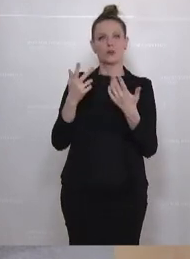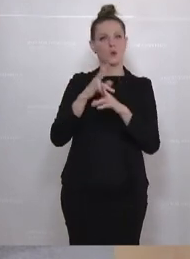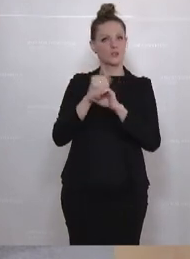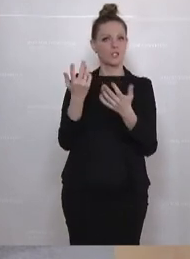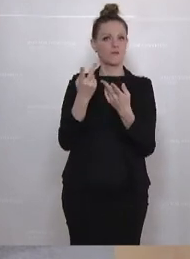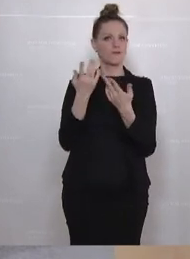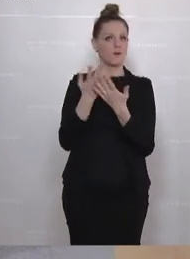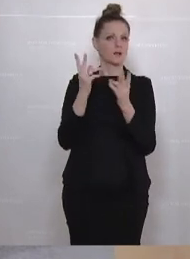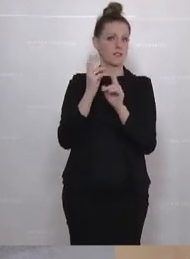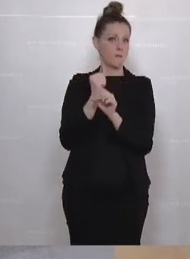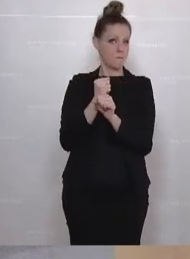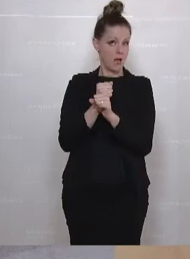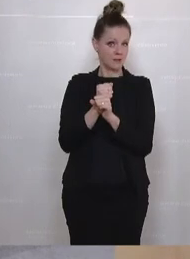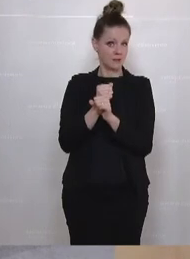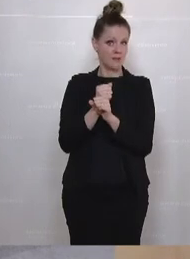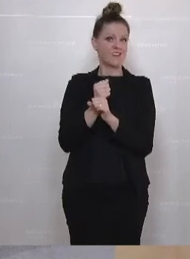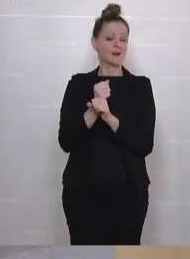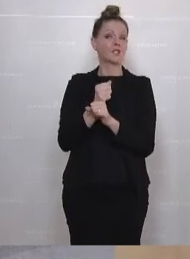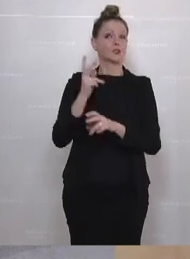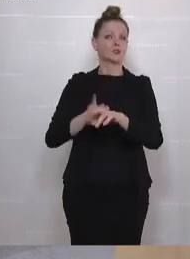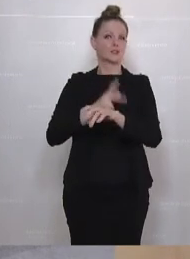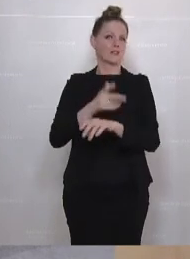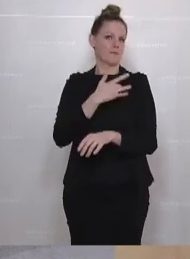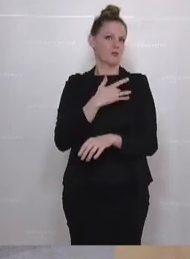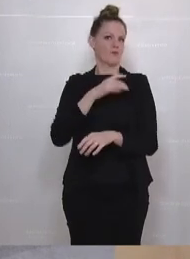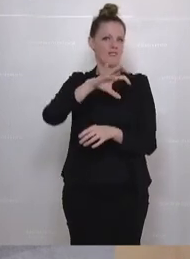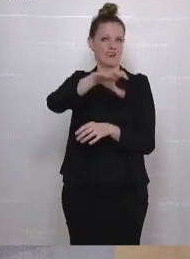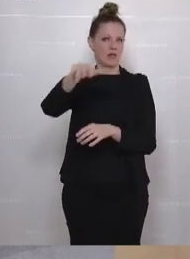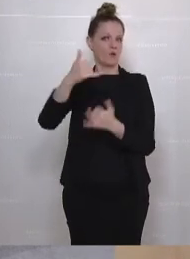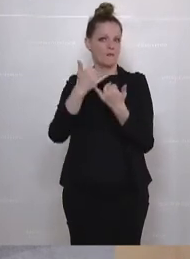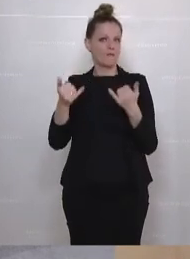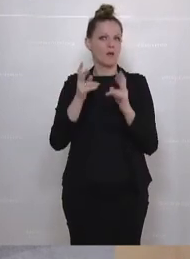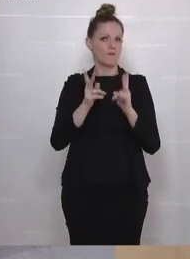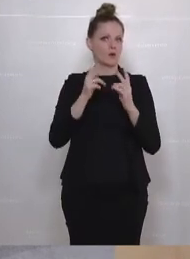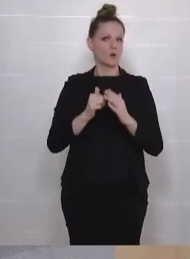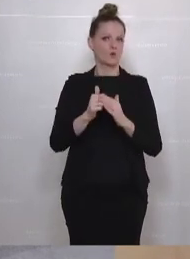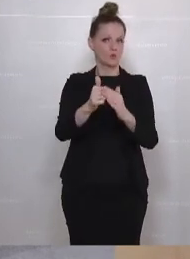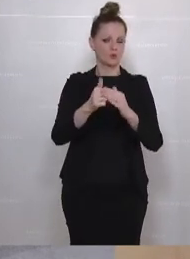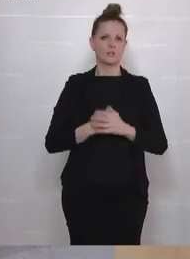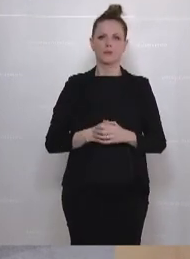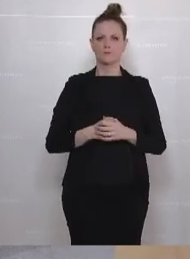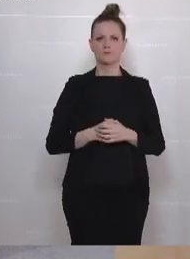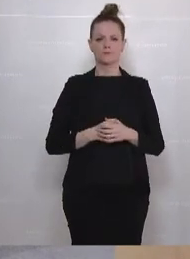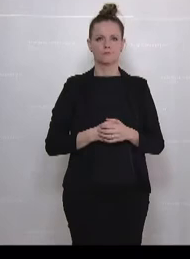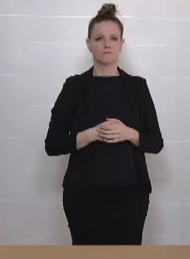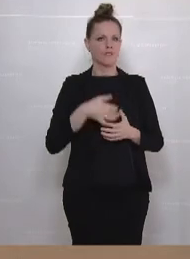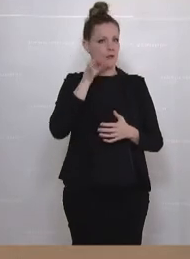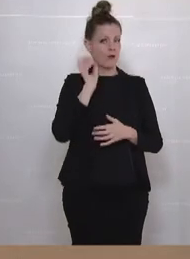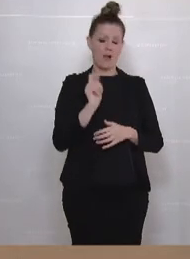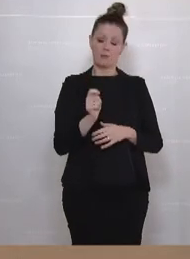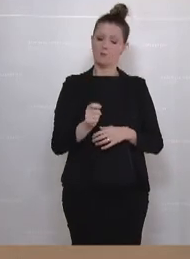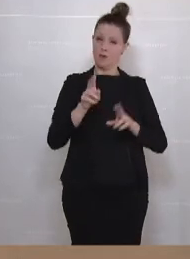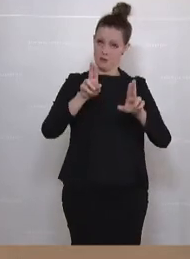Österreich, um die betroffenen Staaten in dieser Region auch zu unterstützen? Herr Verabgeordnete, Sie haben vollkommen